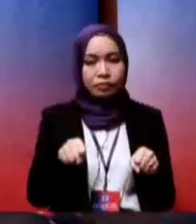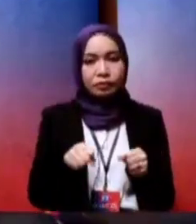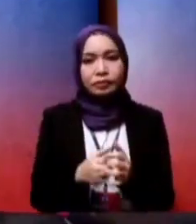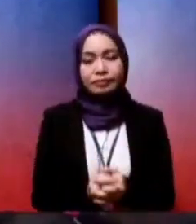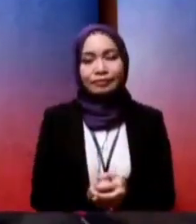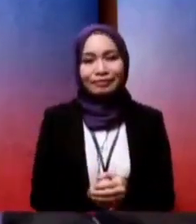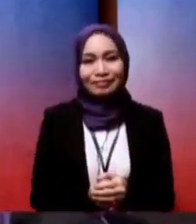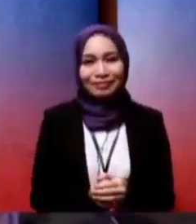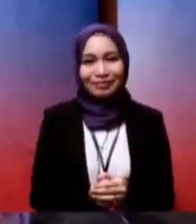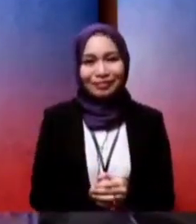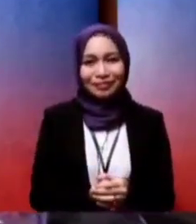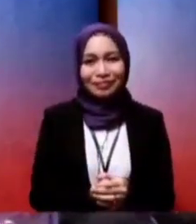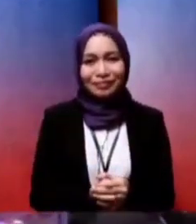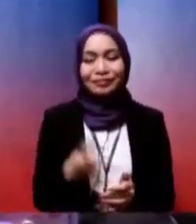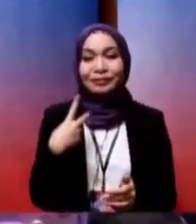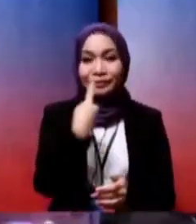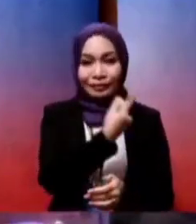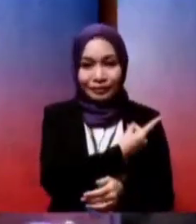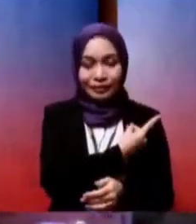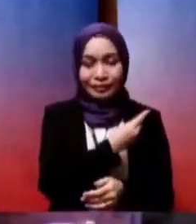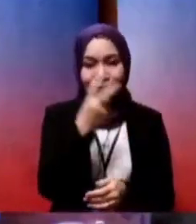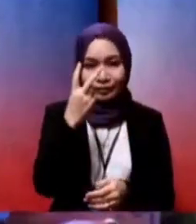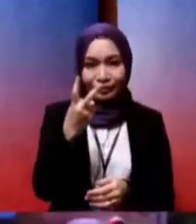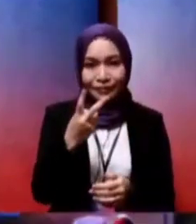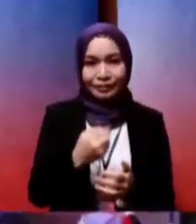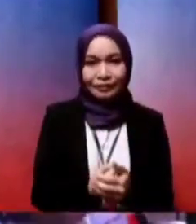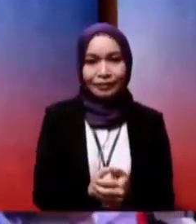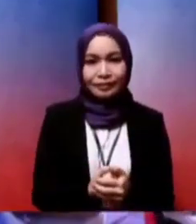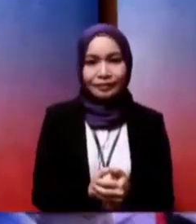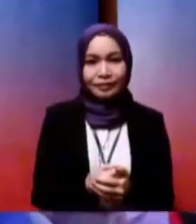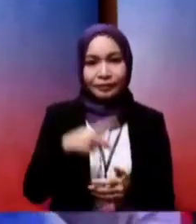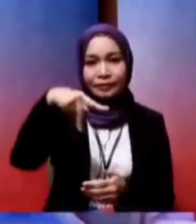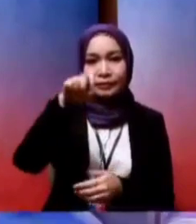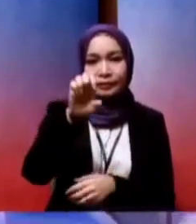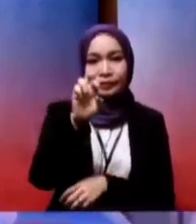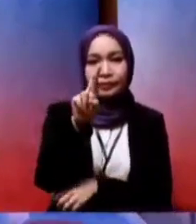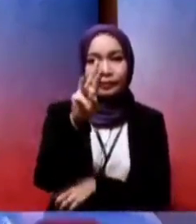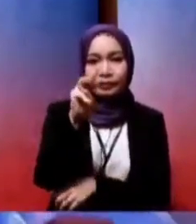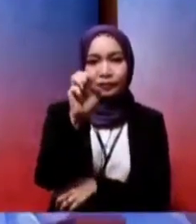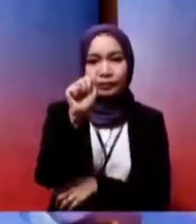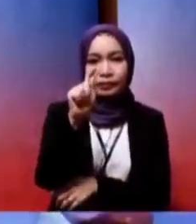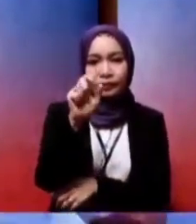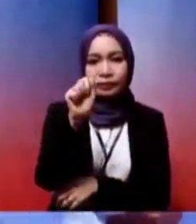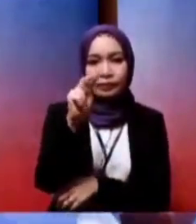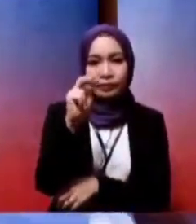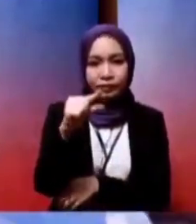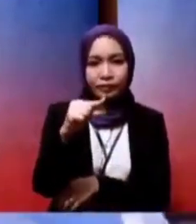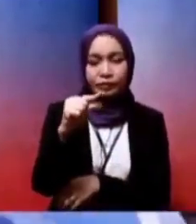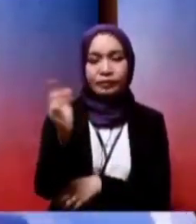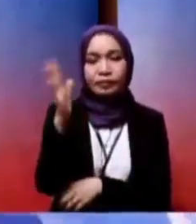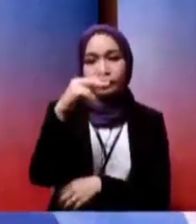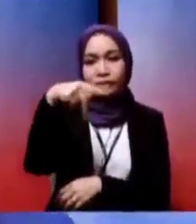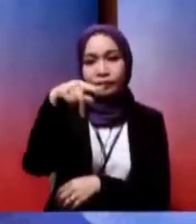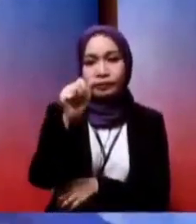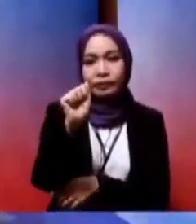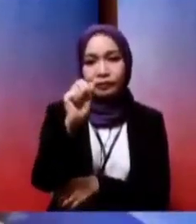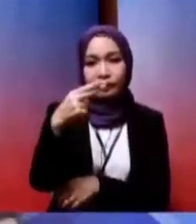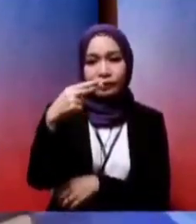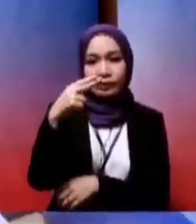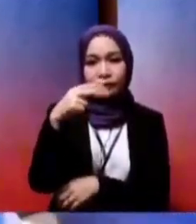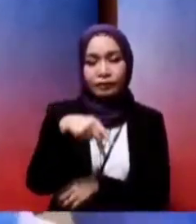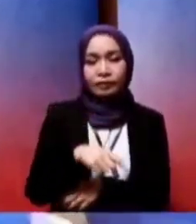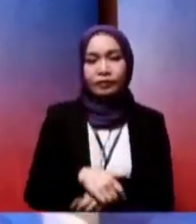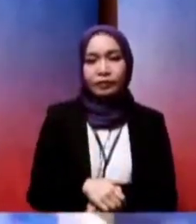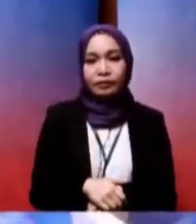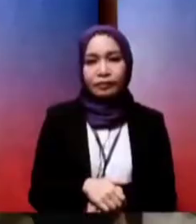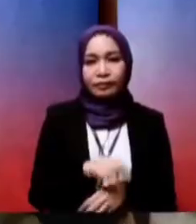Insyaallah kita mererung kembali deklarasi permatang paau disebut berkali-kali bukan sahaja dalam ucapan dasar oleh pemimpin